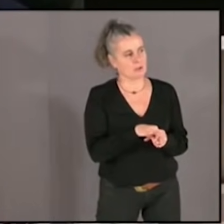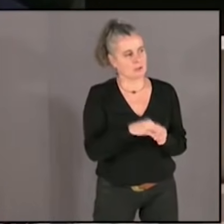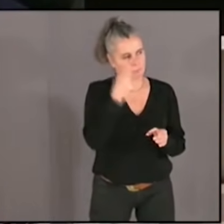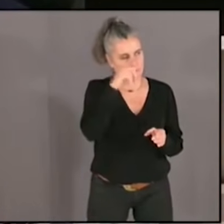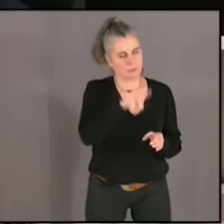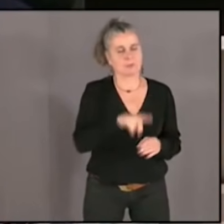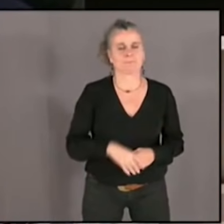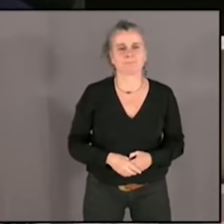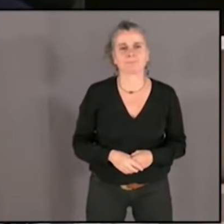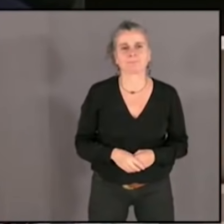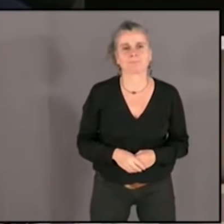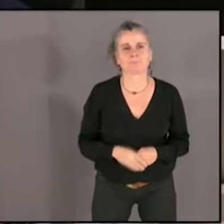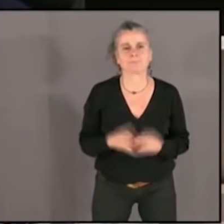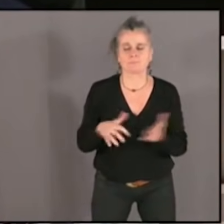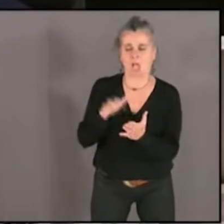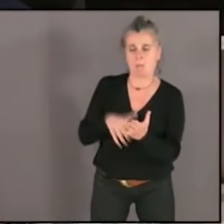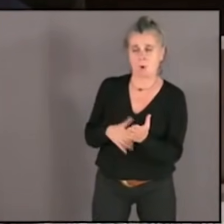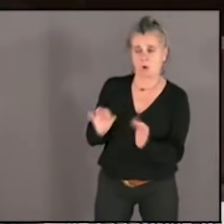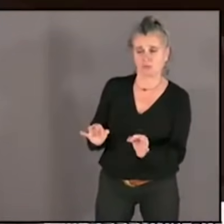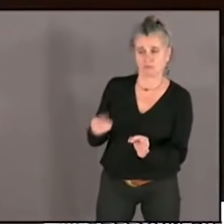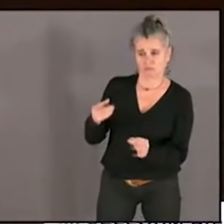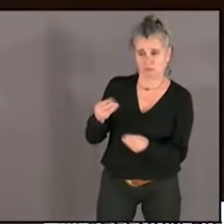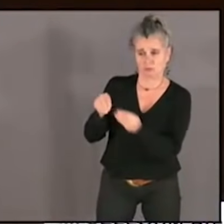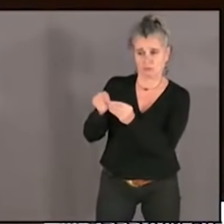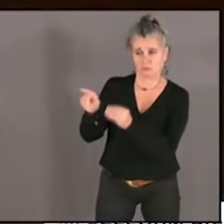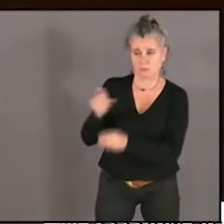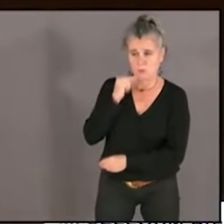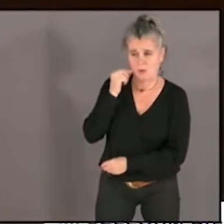Très rapidement complété. Sur le rapport toujours. Hein. Oui, oui, bien sûr.